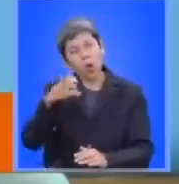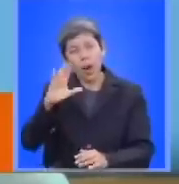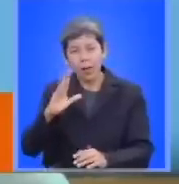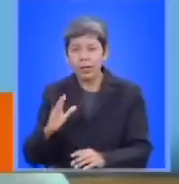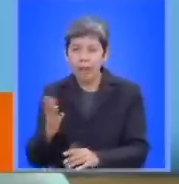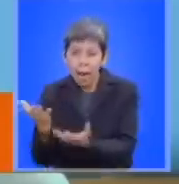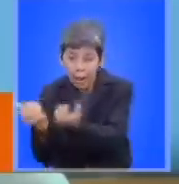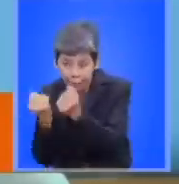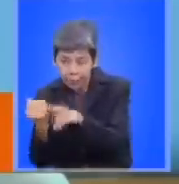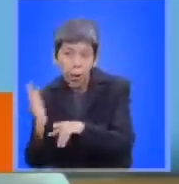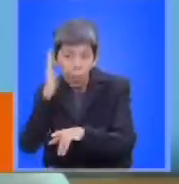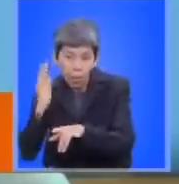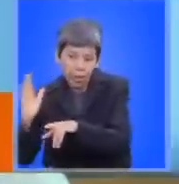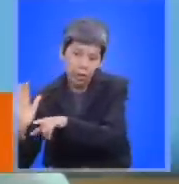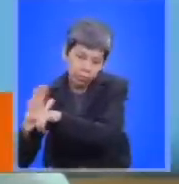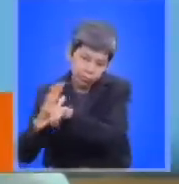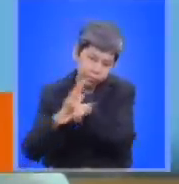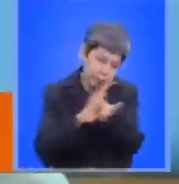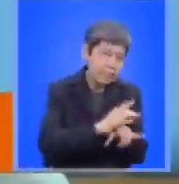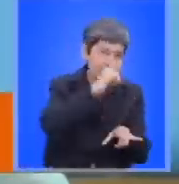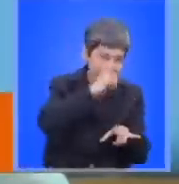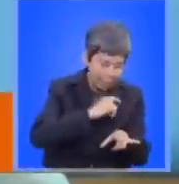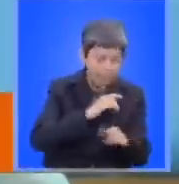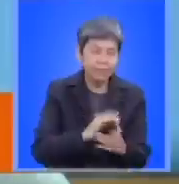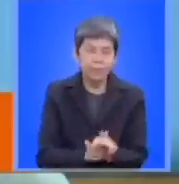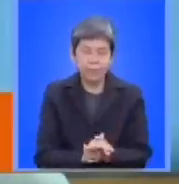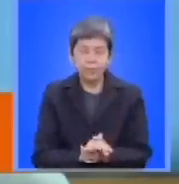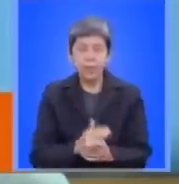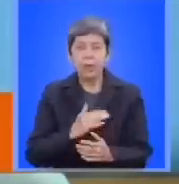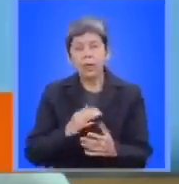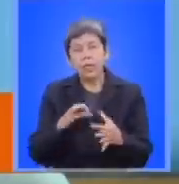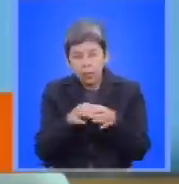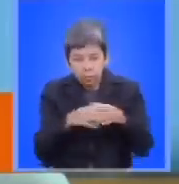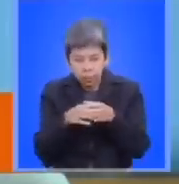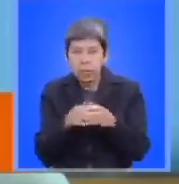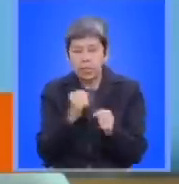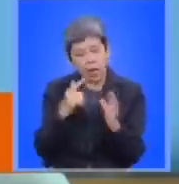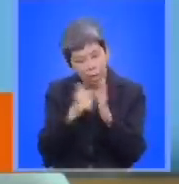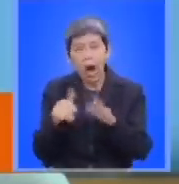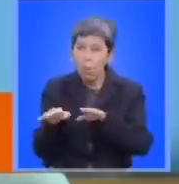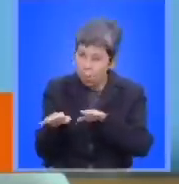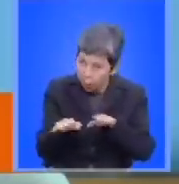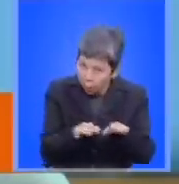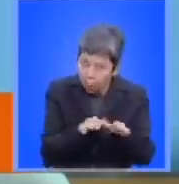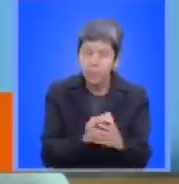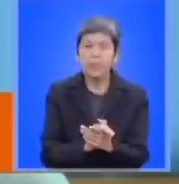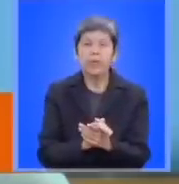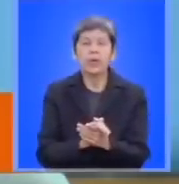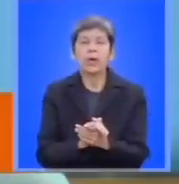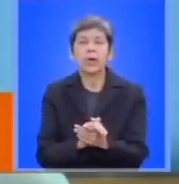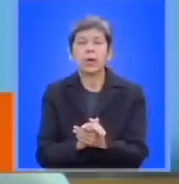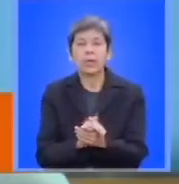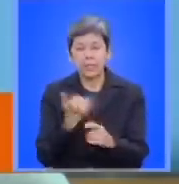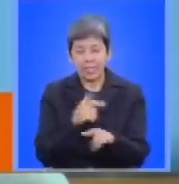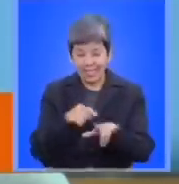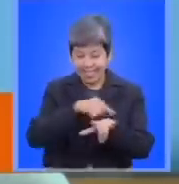มาจากอู่ฮั่นในวันพรุ่งนี้นะครับเวชภัณฑ์ก็พร้อมนะครับแล้วก็ในไฟล์ที่